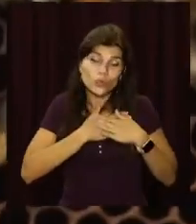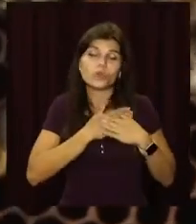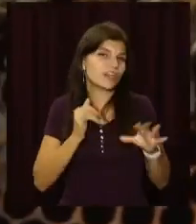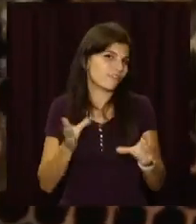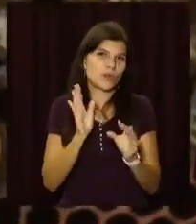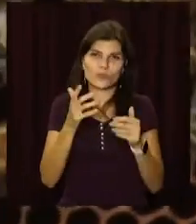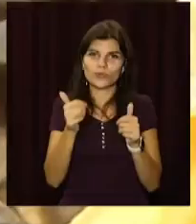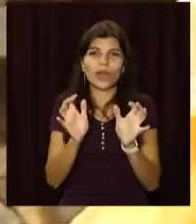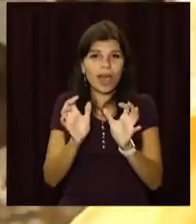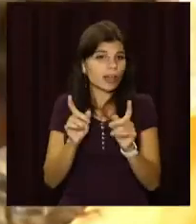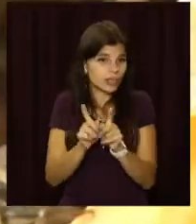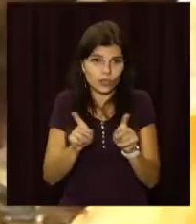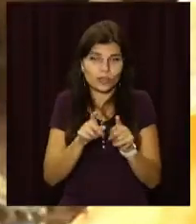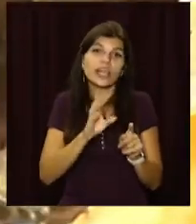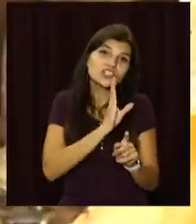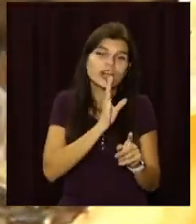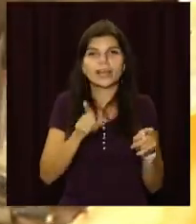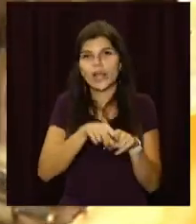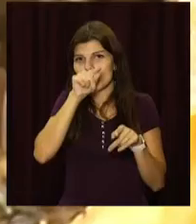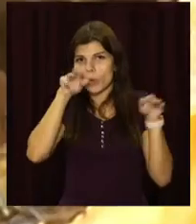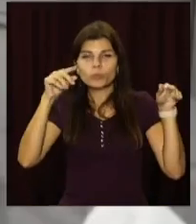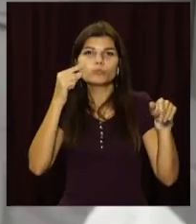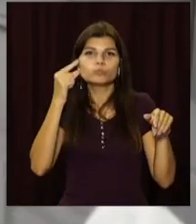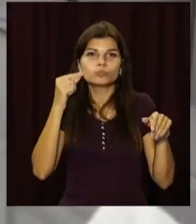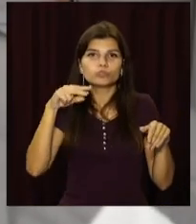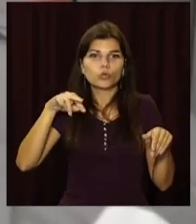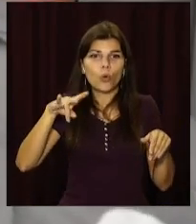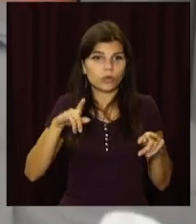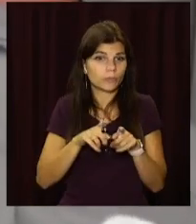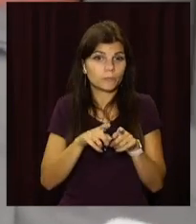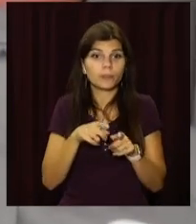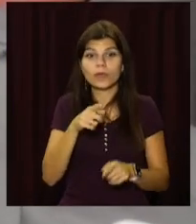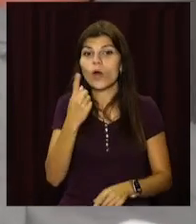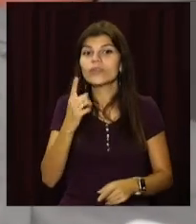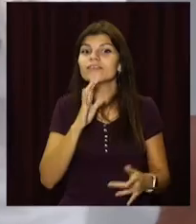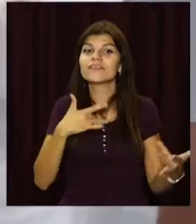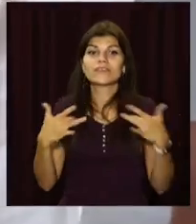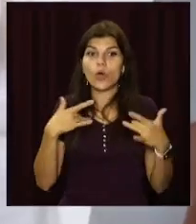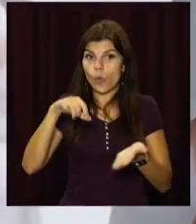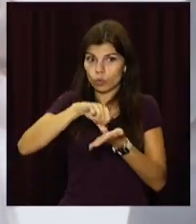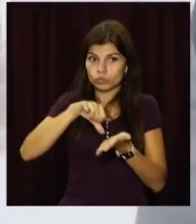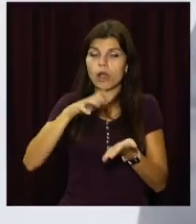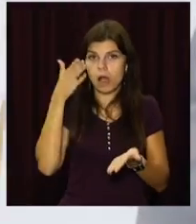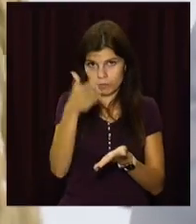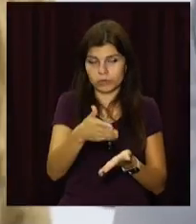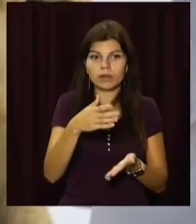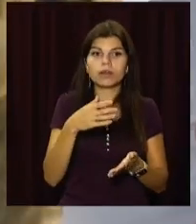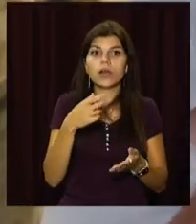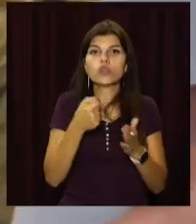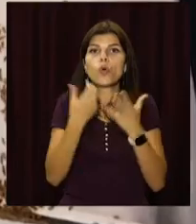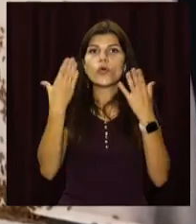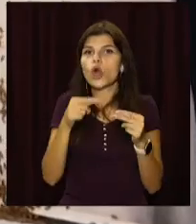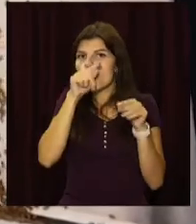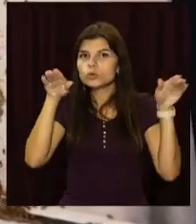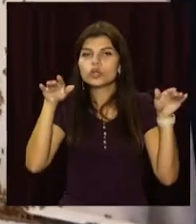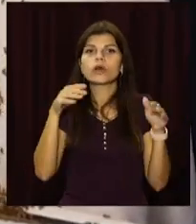буде добре, так і з бджолами. Масштаби проблеми вимирання бджіл світові. Так одна з голівудських акторок взяла участь у соціальному проєкті «До дня бджіл»